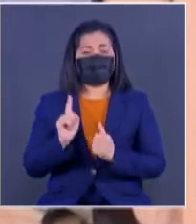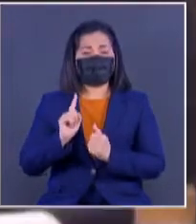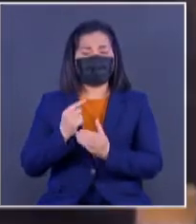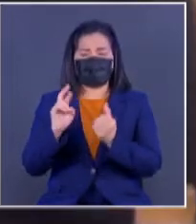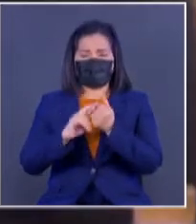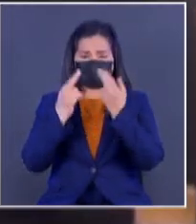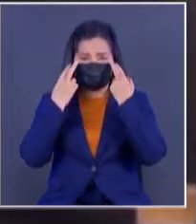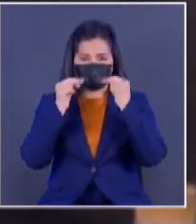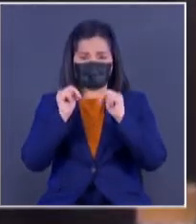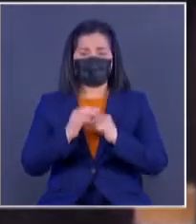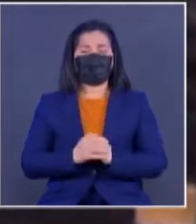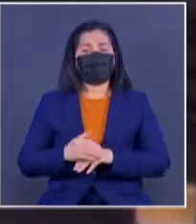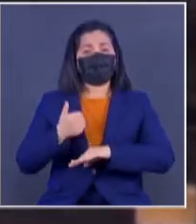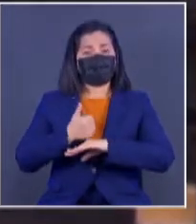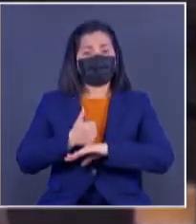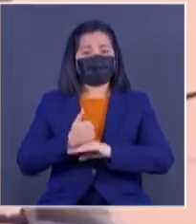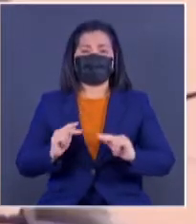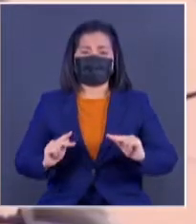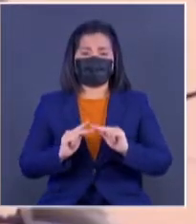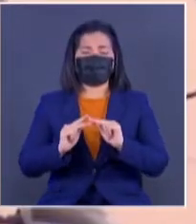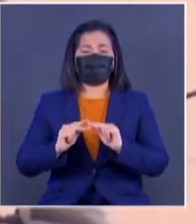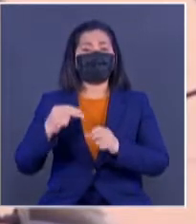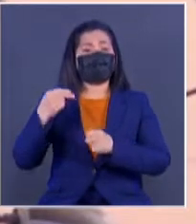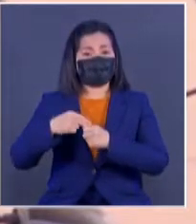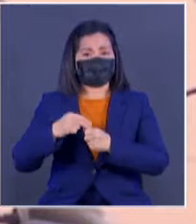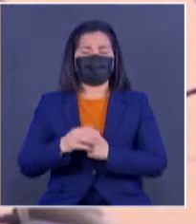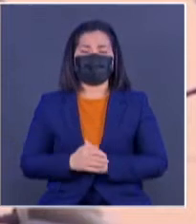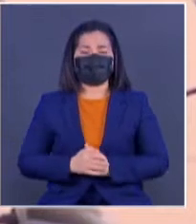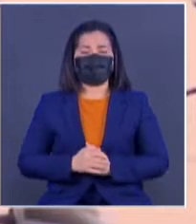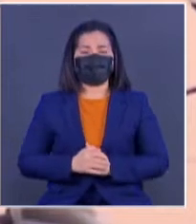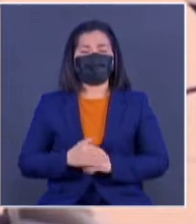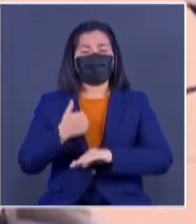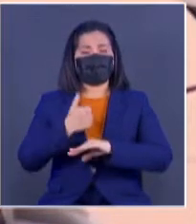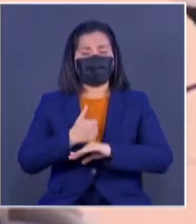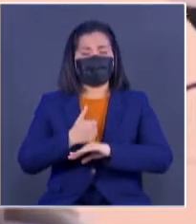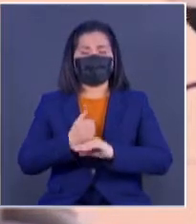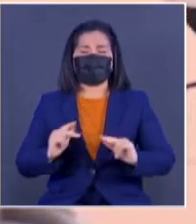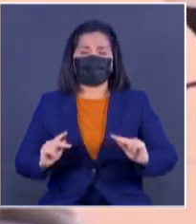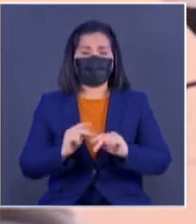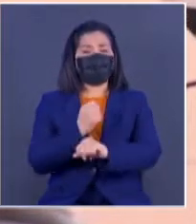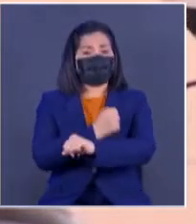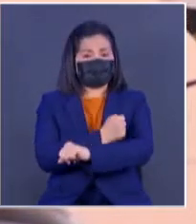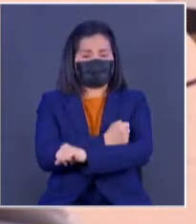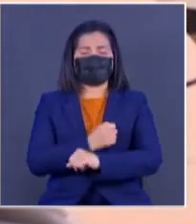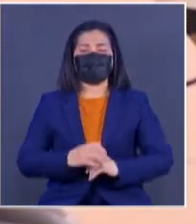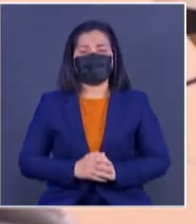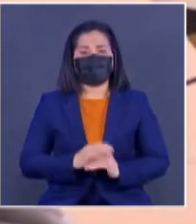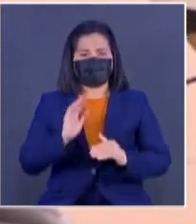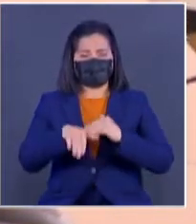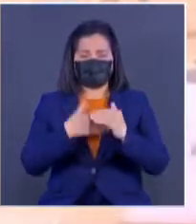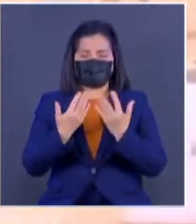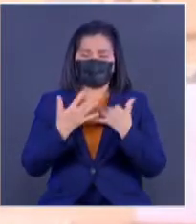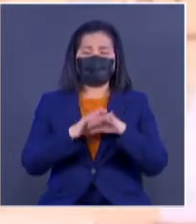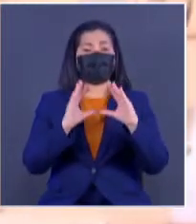ครับรองนายกรัฐมนตรีและรัฐมนตรีว่าการกระทรวงพลังงานนายสุชาติชมกลิ่นครับรัฐมนตรีว่าการกระทรวงแรงงานทั้งหมดทั้งมวลเดี๋ยวจ